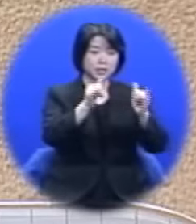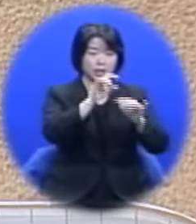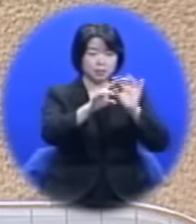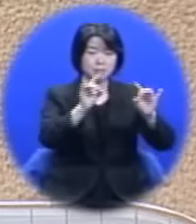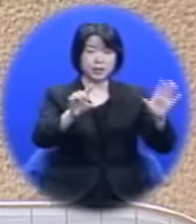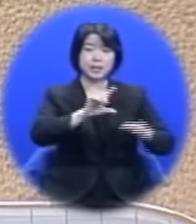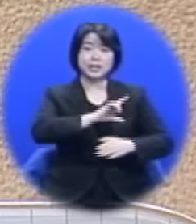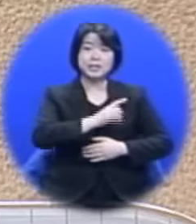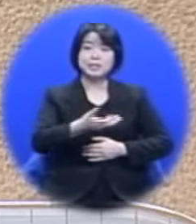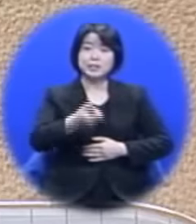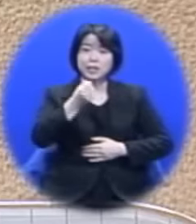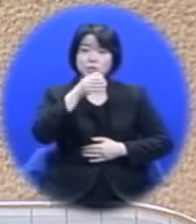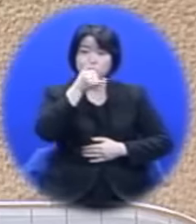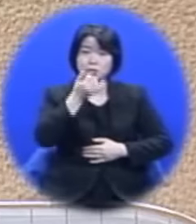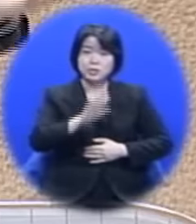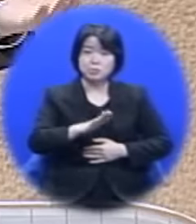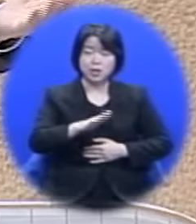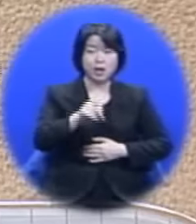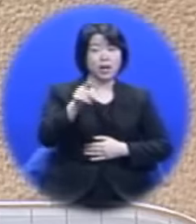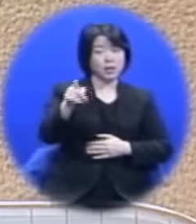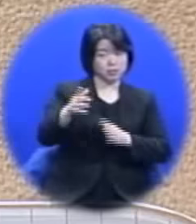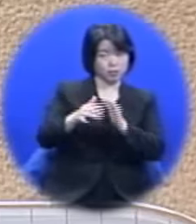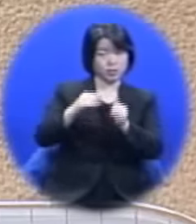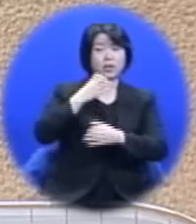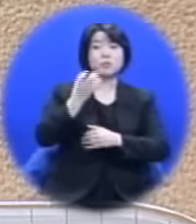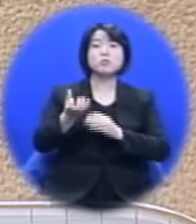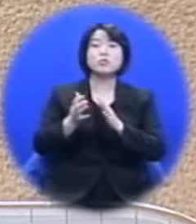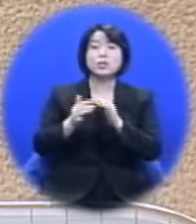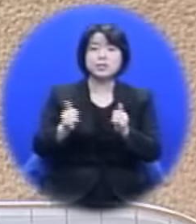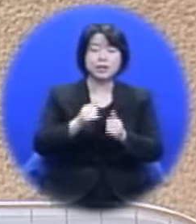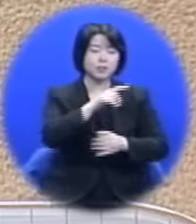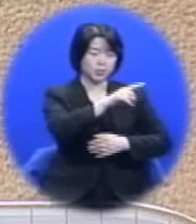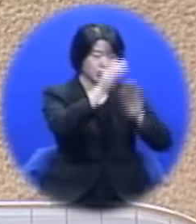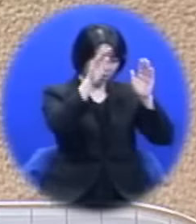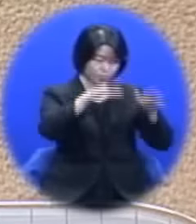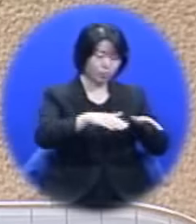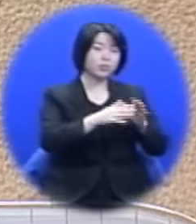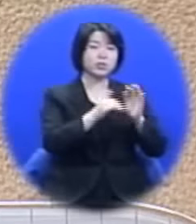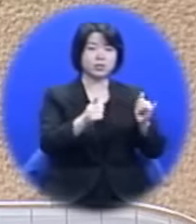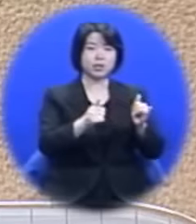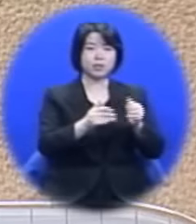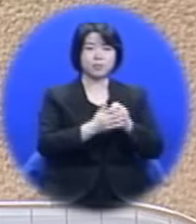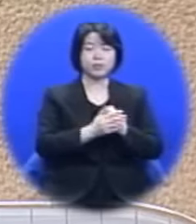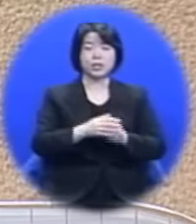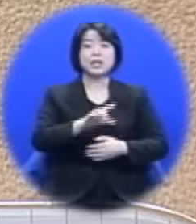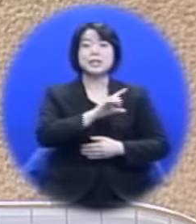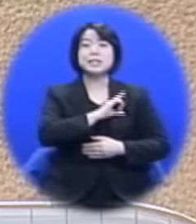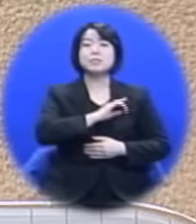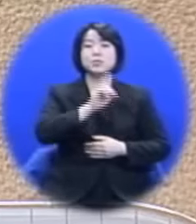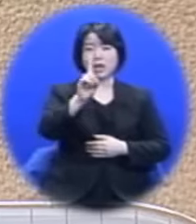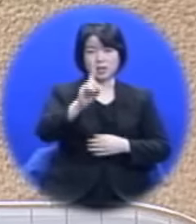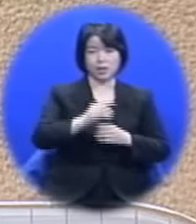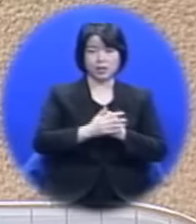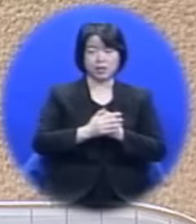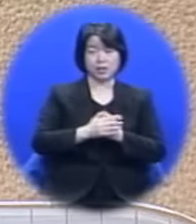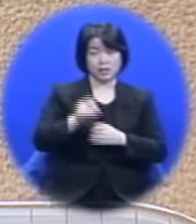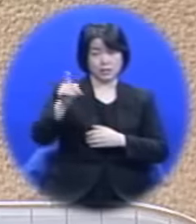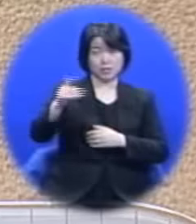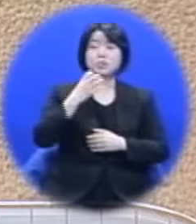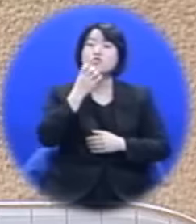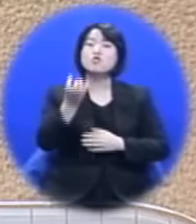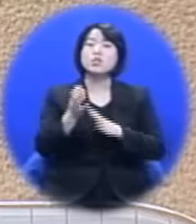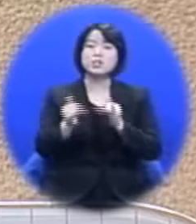자기가 보기에는 다 저 사람은 유대인이고 저 사람은 무슬림 뿐이에요 이름은 하나예요 저분은